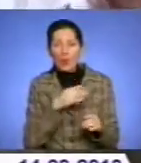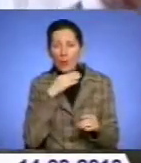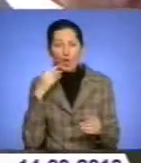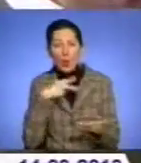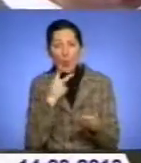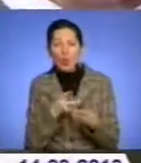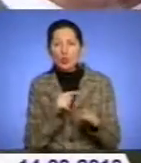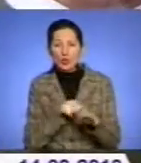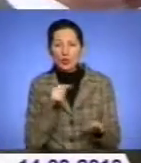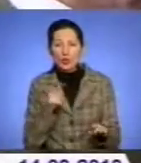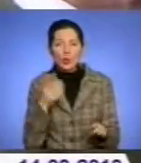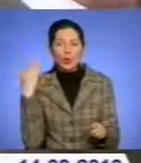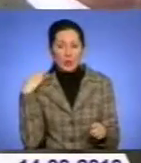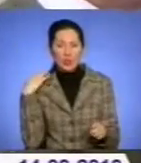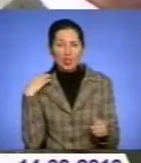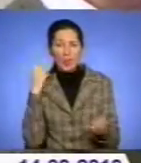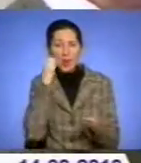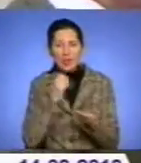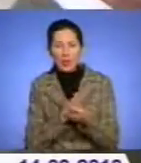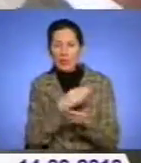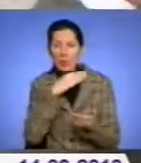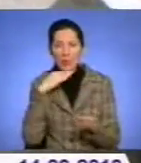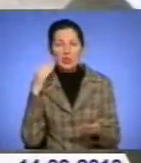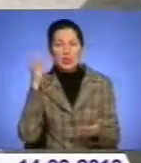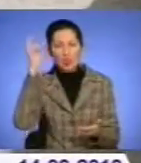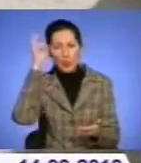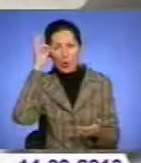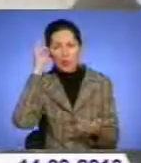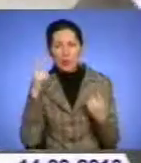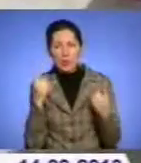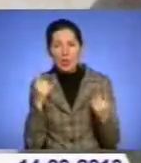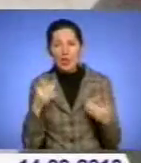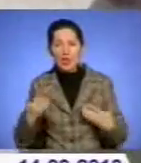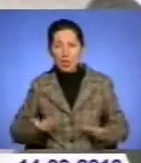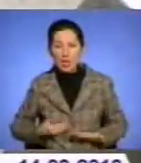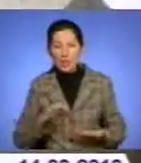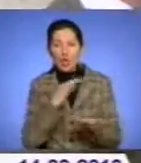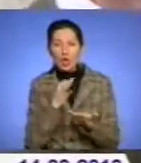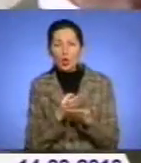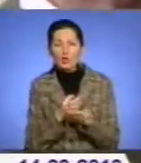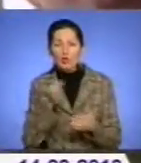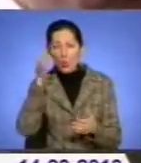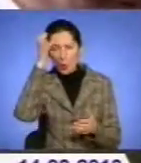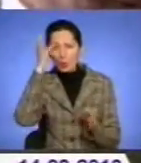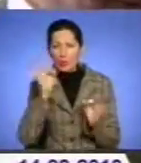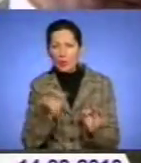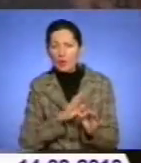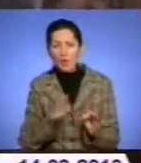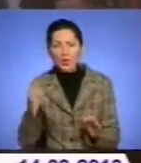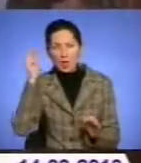відчуто. От і за плечима ветерана безліч спогадів, колосальний життєвий досвід та мудрість справжня, а не